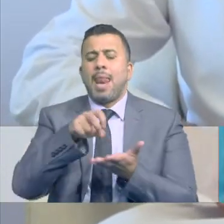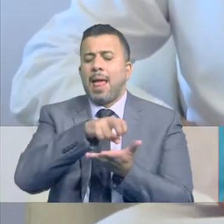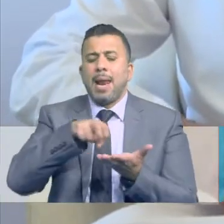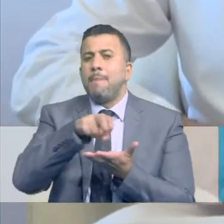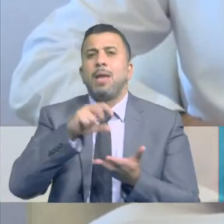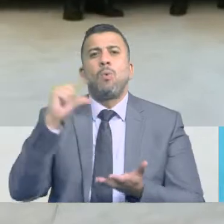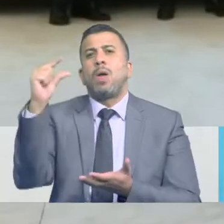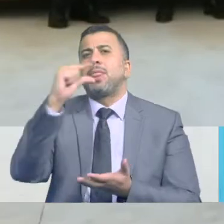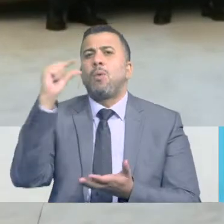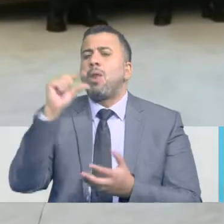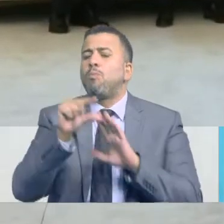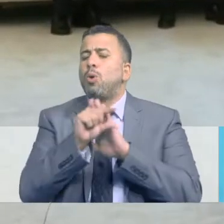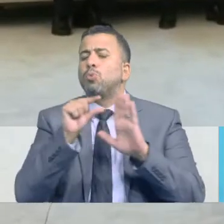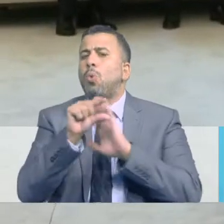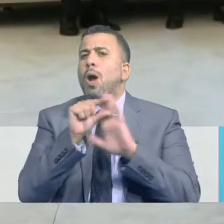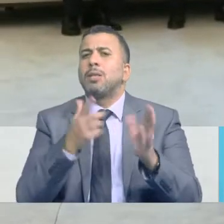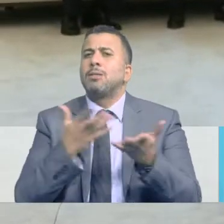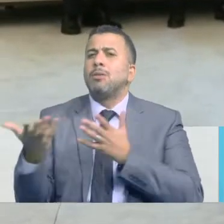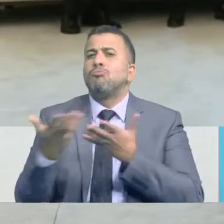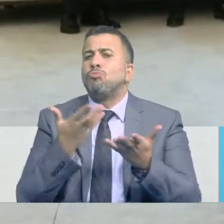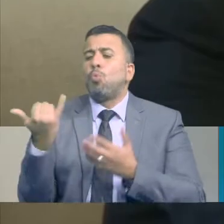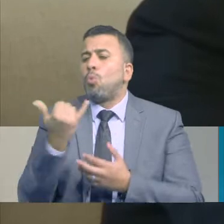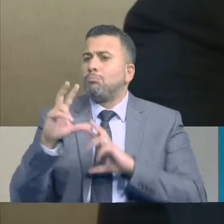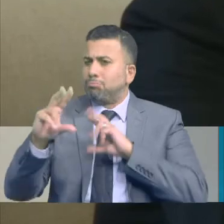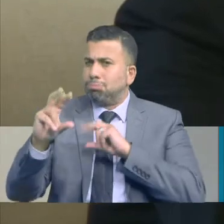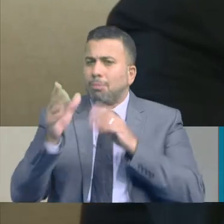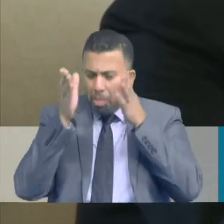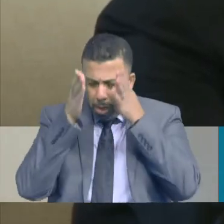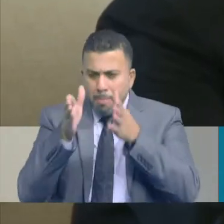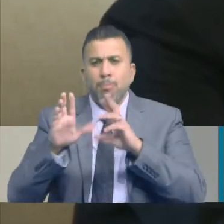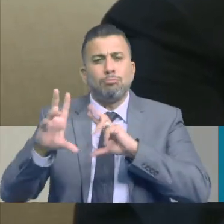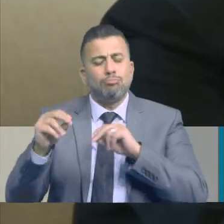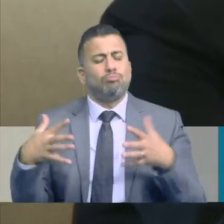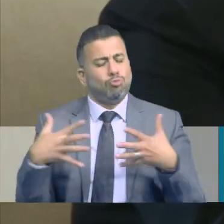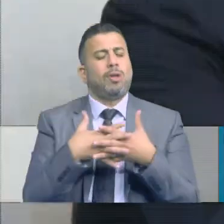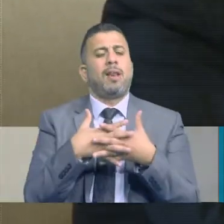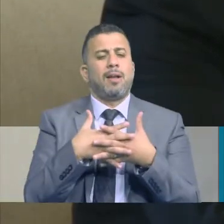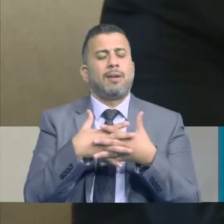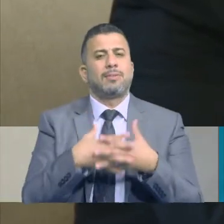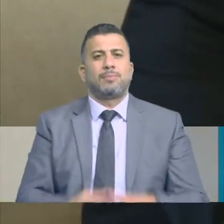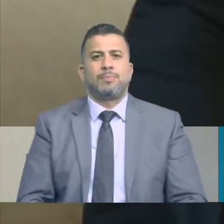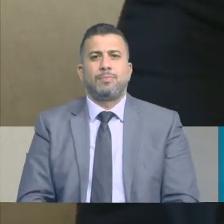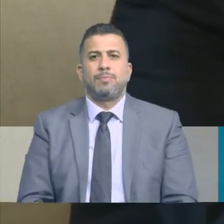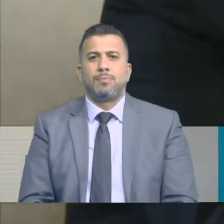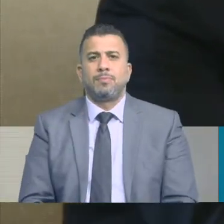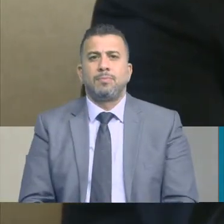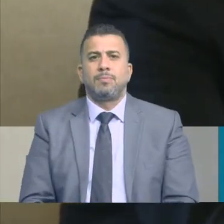صحتين الاقليميه والدوليه والموضوعات محل الاهتمام المشترك